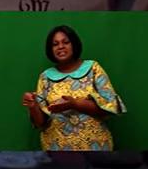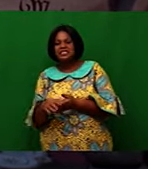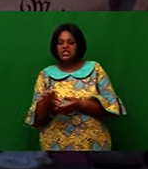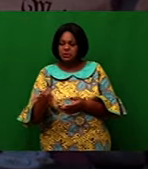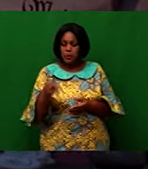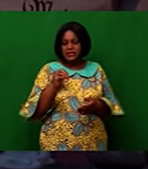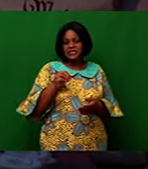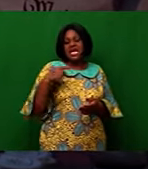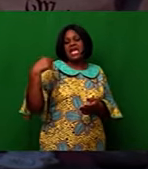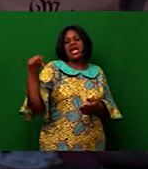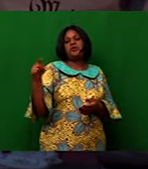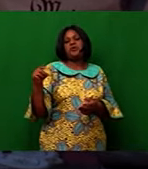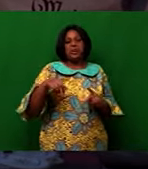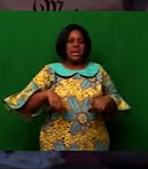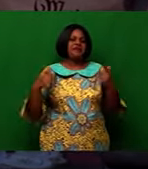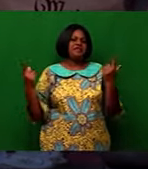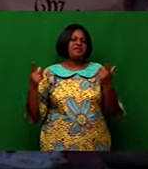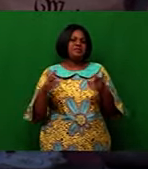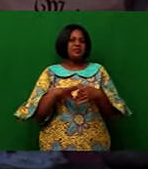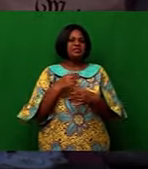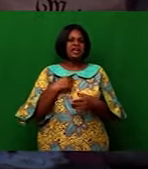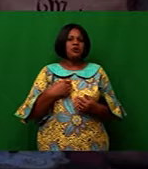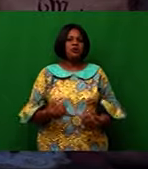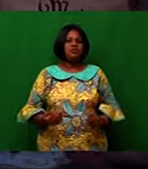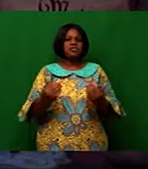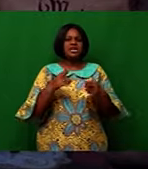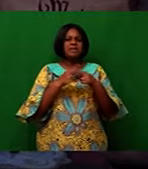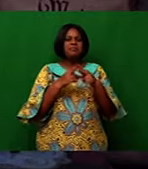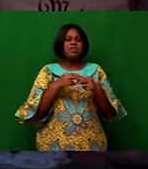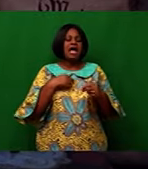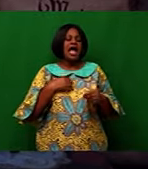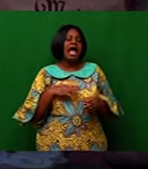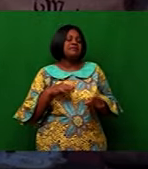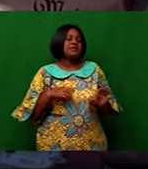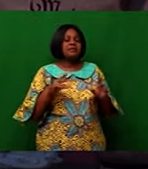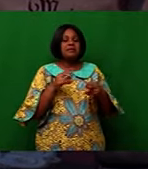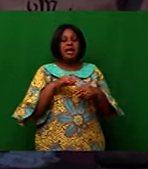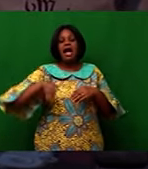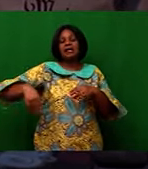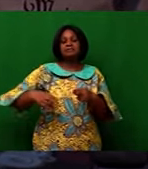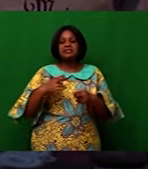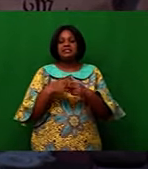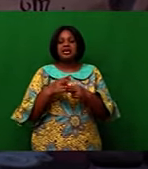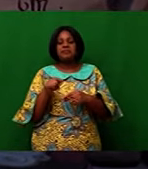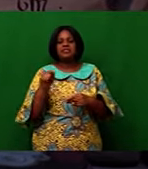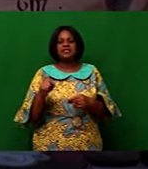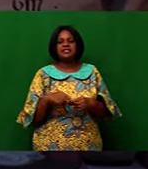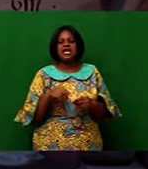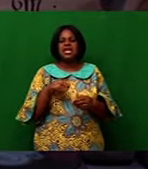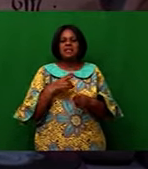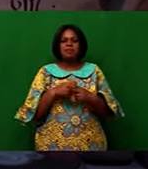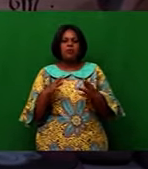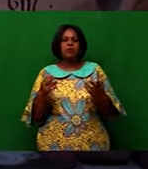isarudzo youpenyu nokuti ndo zvinotirasa zvive zvekuti munhu ukangoti unonzani handiozi maakunzi amai ani waungobvunza kuti maakunzi amai